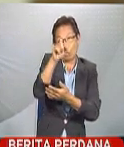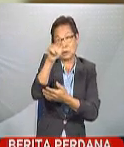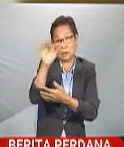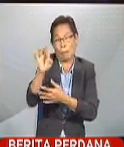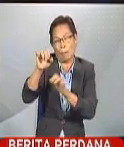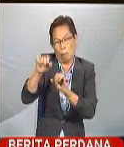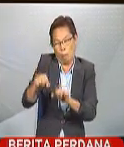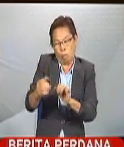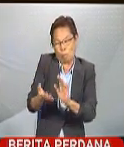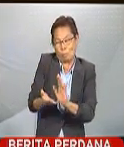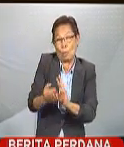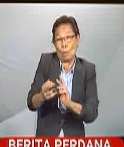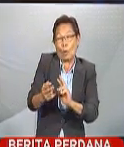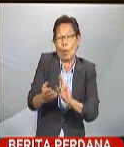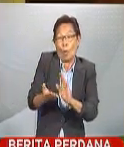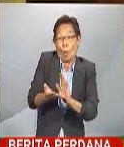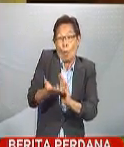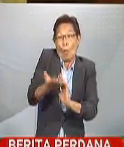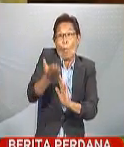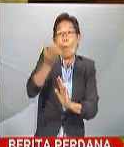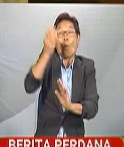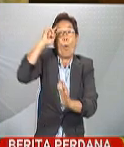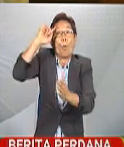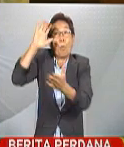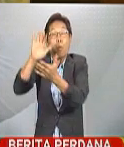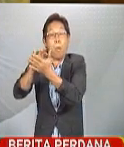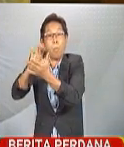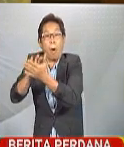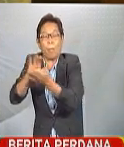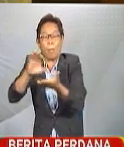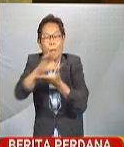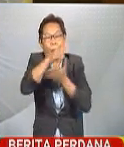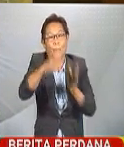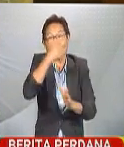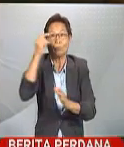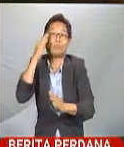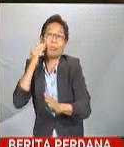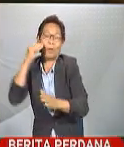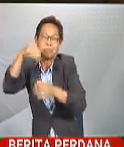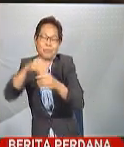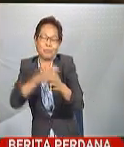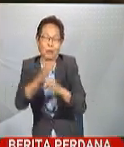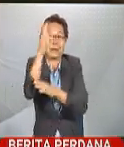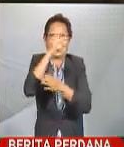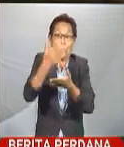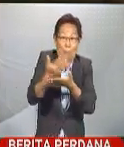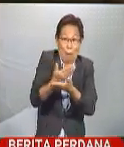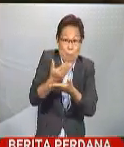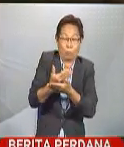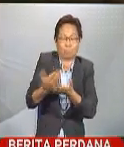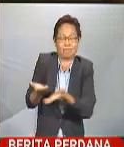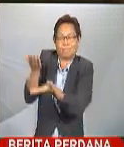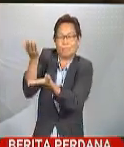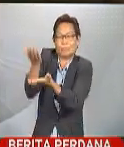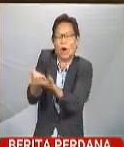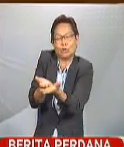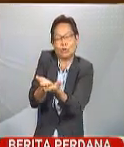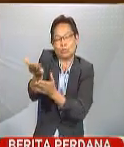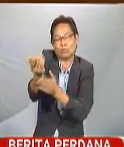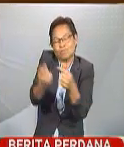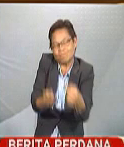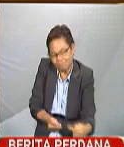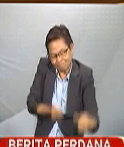mampu meningkatkan keyakinan pelopor berikut tadi pengalamannya dalam bidang tersebut kerajaan baharu juga disarankan terus